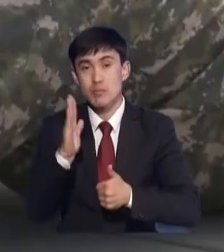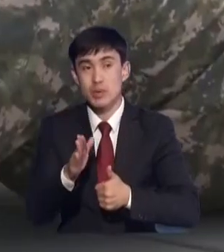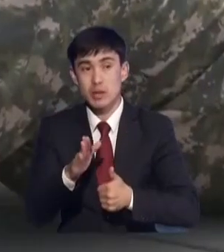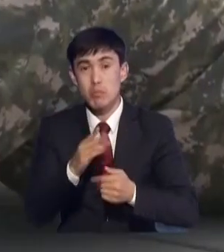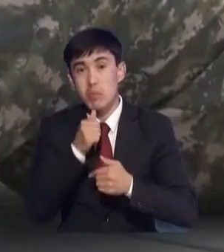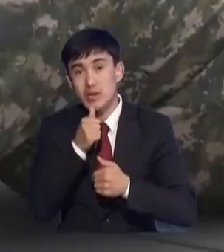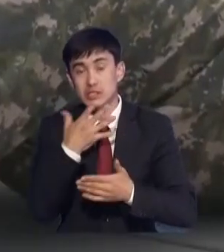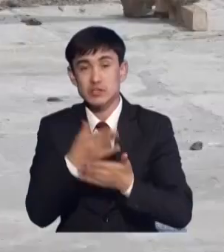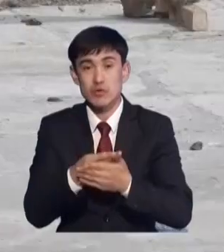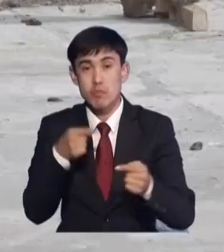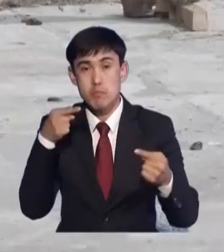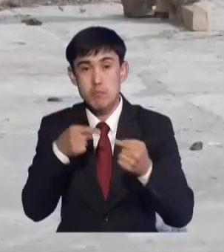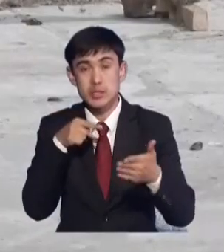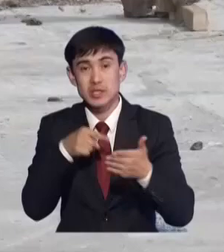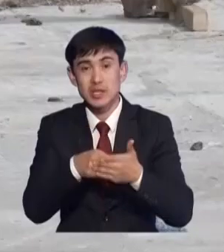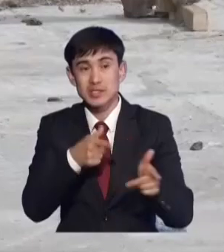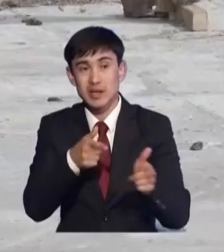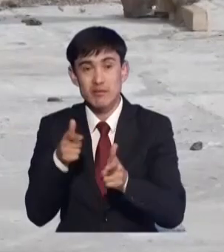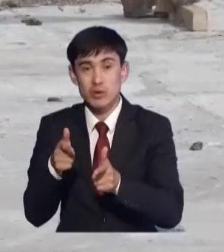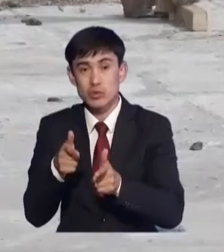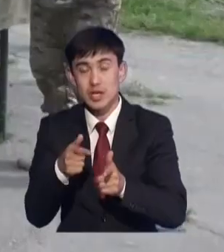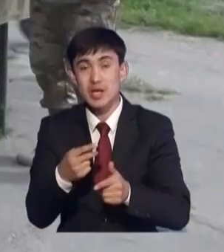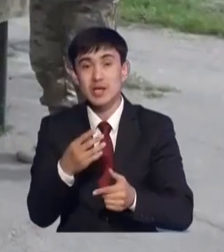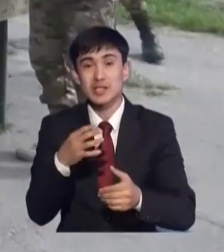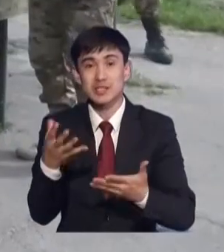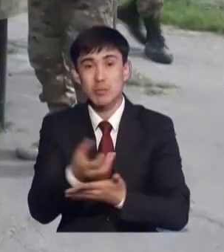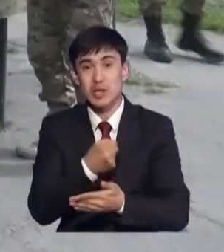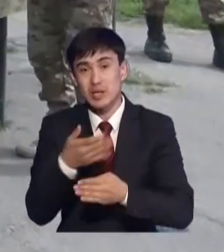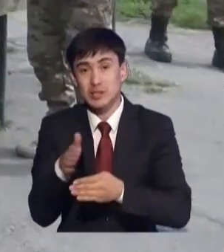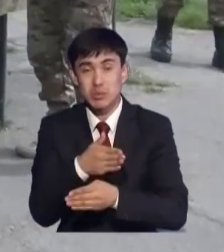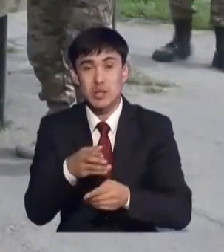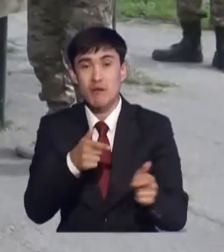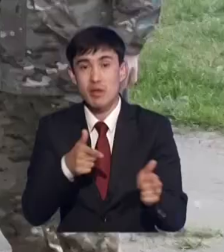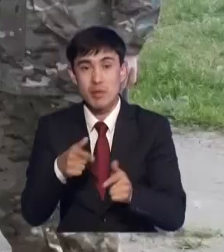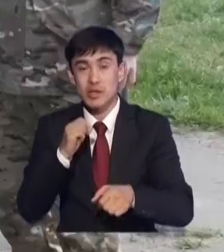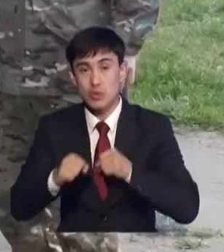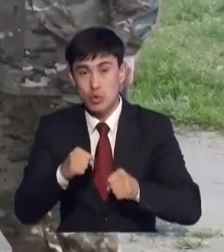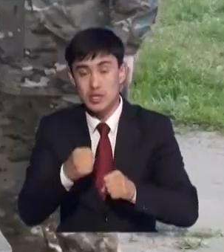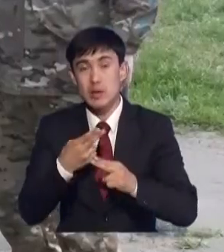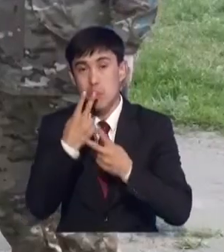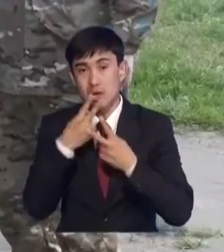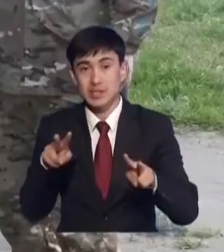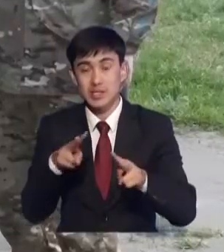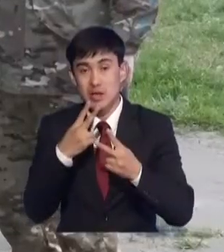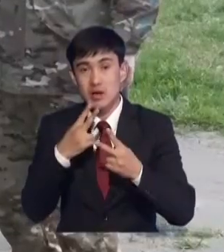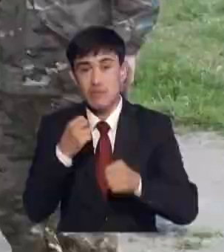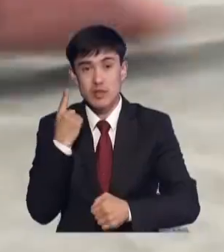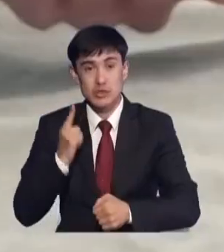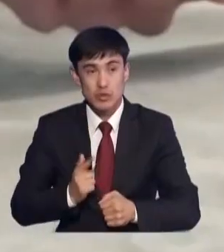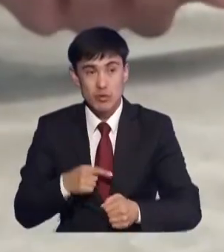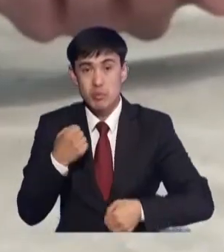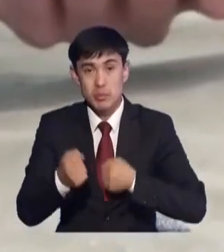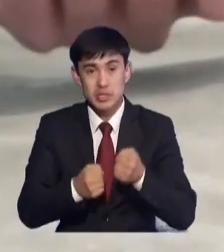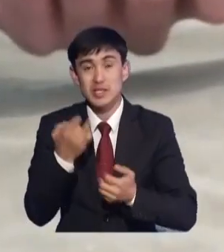предстояло проявить свою меткость в стрельбе из пневматического оружия, собрать и разобрать автомат на скорость, продемонстрировать свою выносливость и пробежать